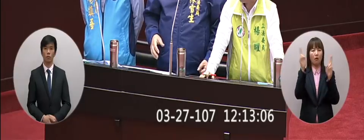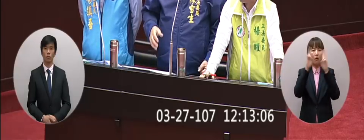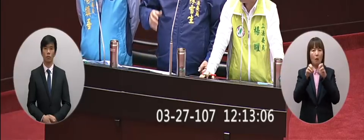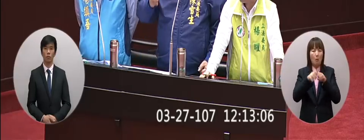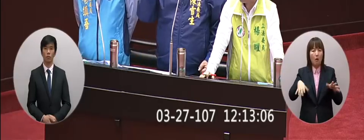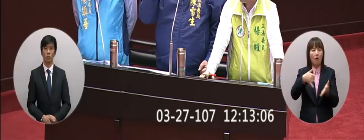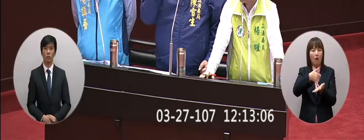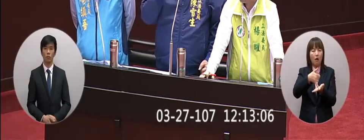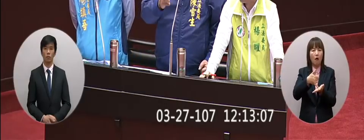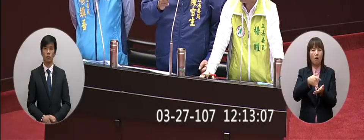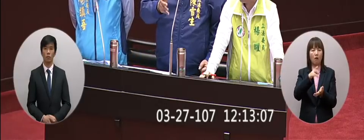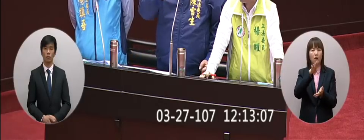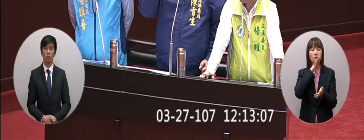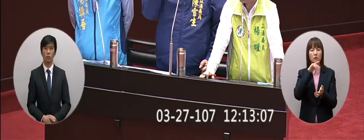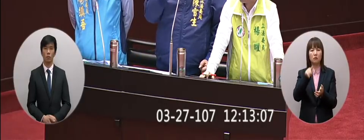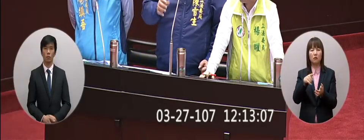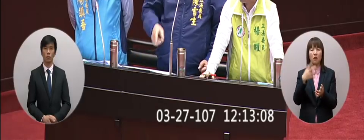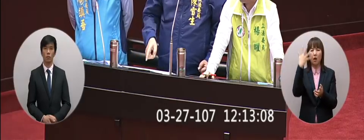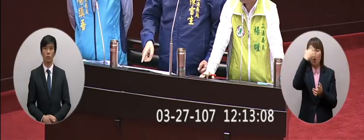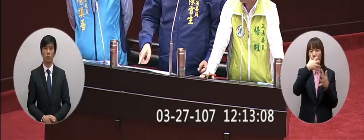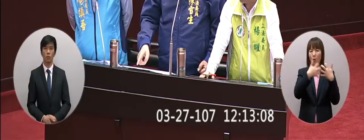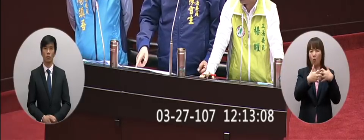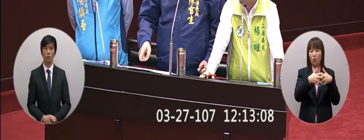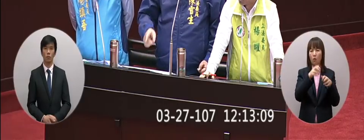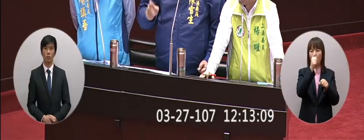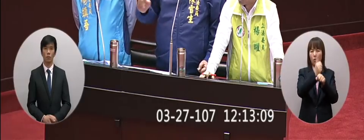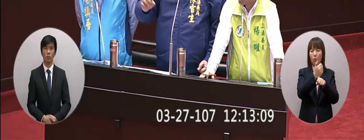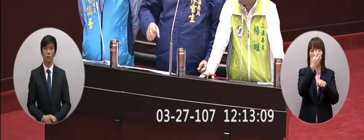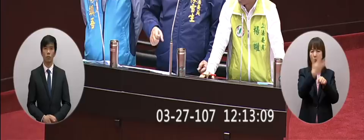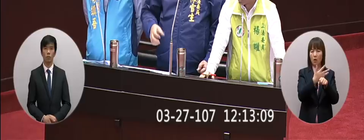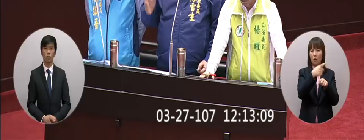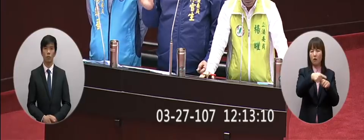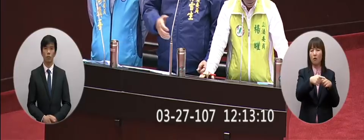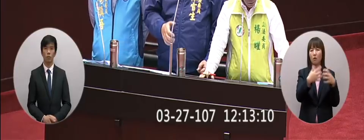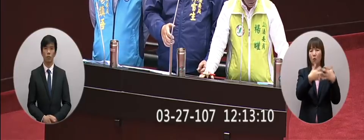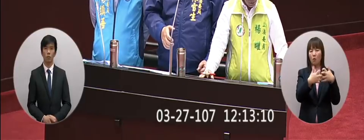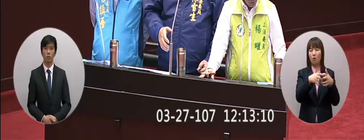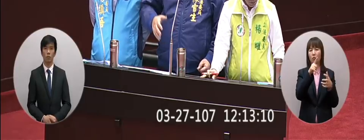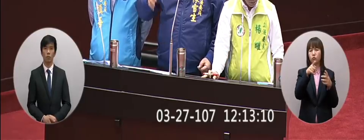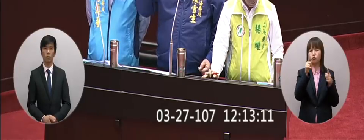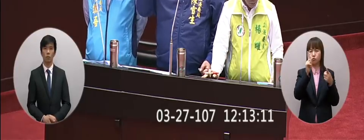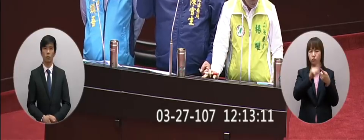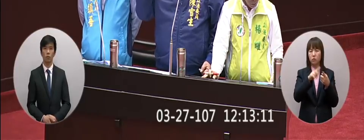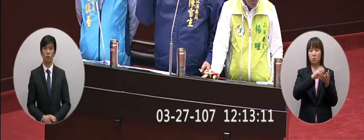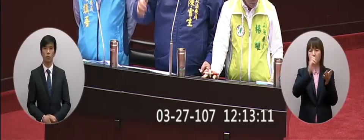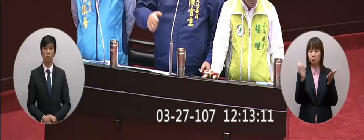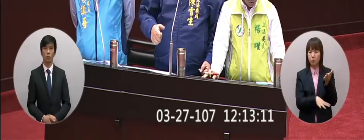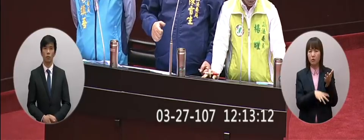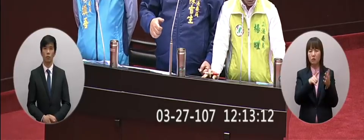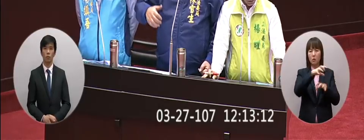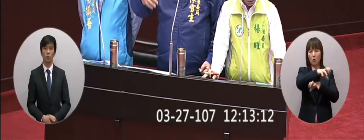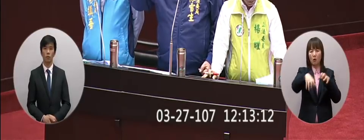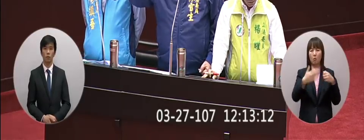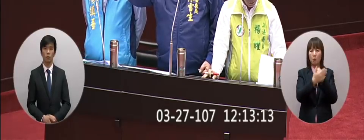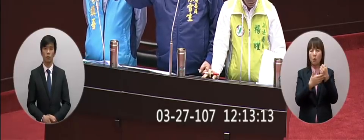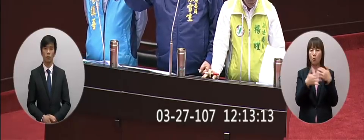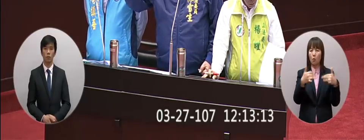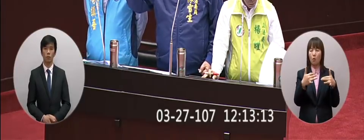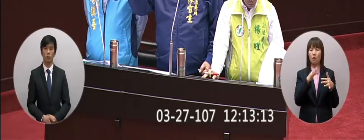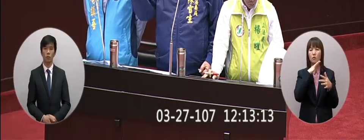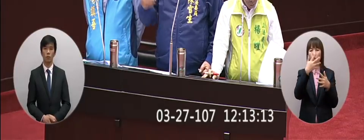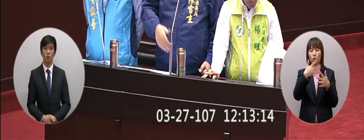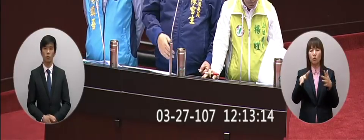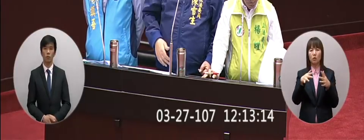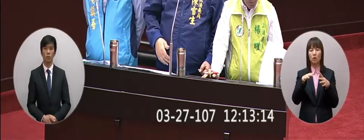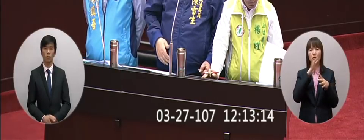弱。你志清发电厂这个老旧民国58年建制的电厂你要淘汰啊，因为它有环保的问题，它的水